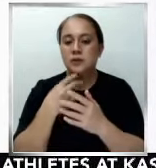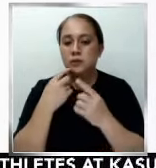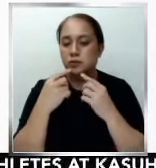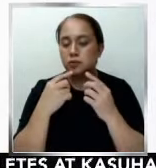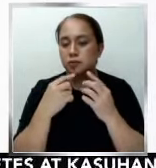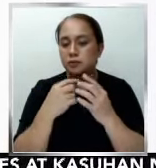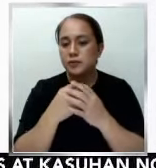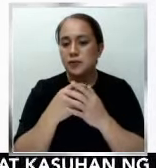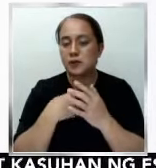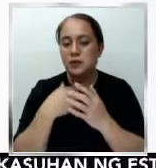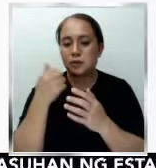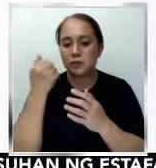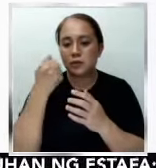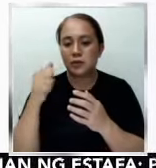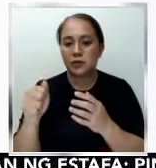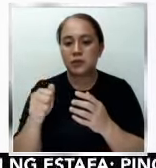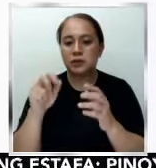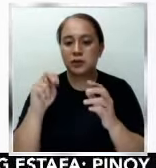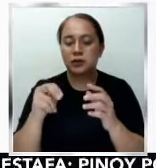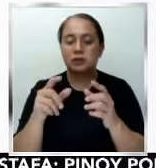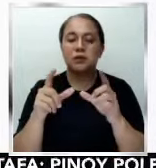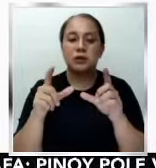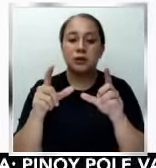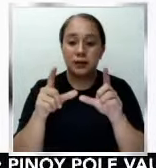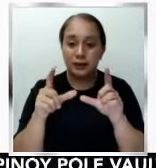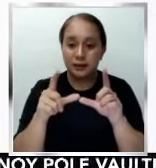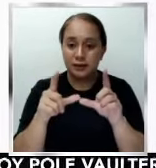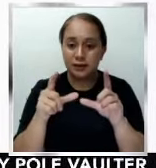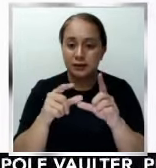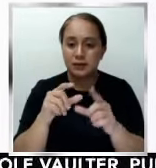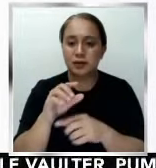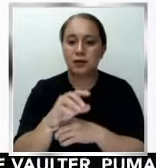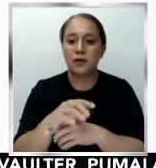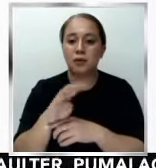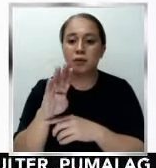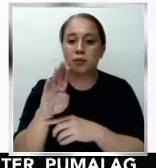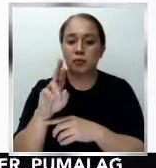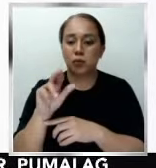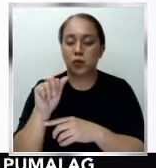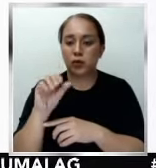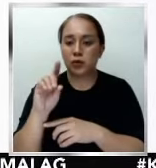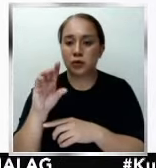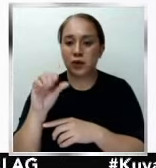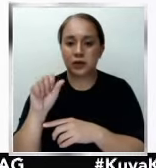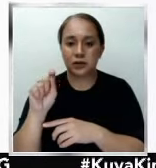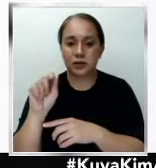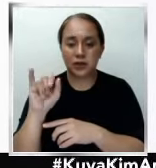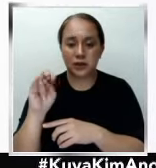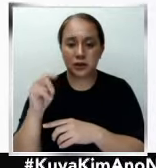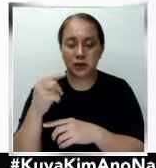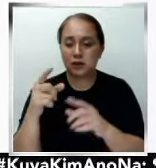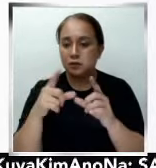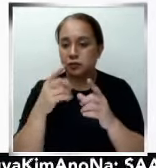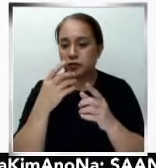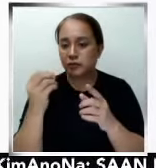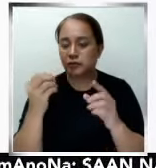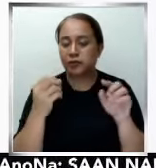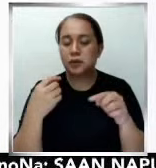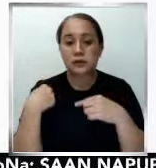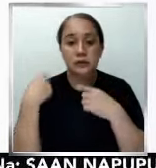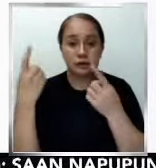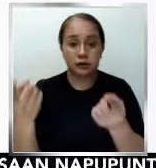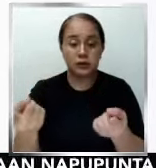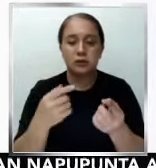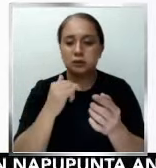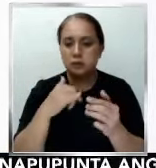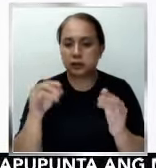patakarang kailangan ng prangkisa ng isang broadcasting station para makapag-operate. Puna ng OSG, halos ganito rin daw ang laman ng